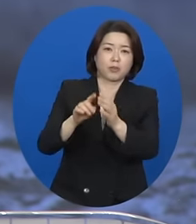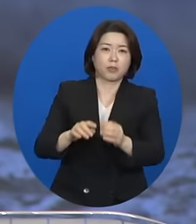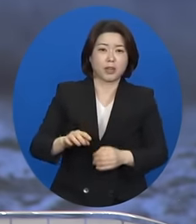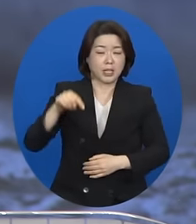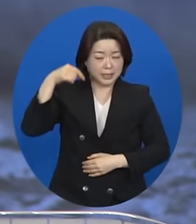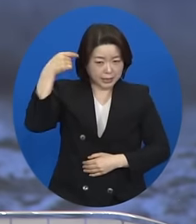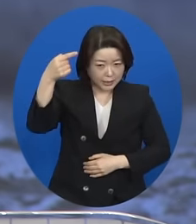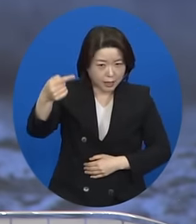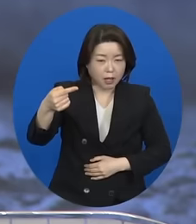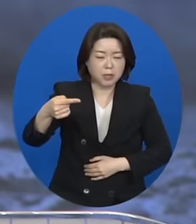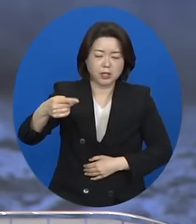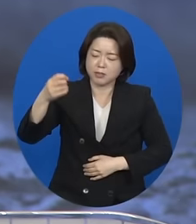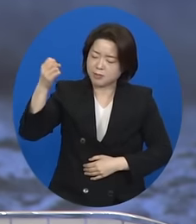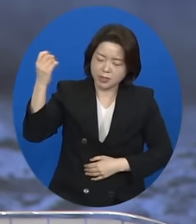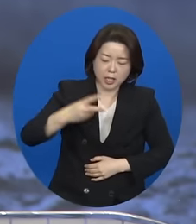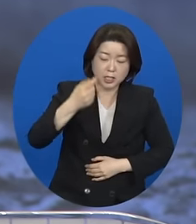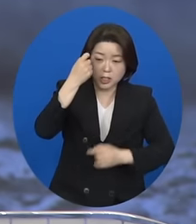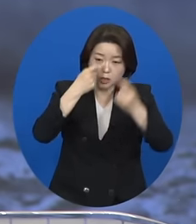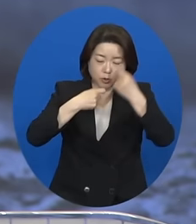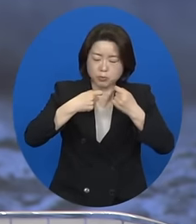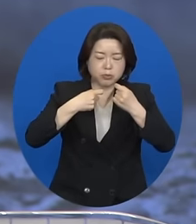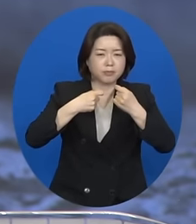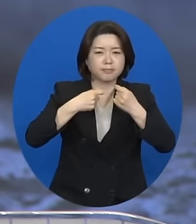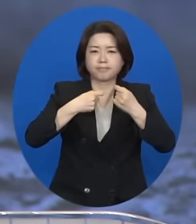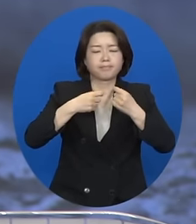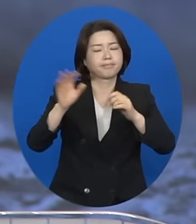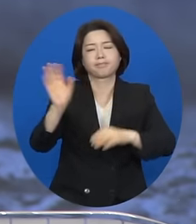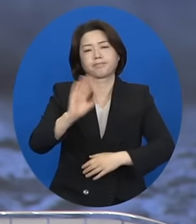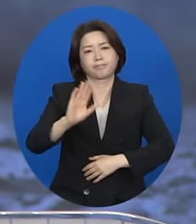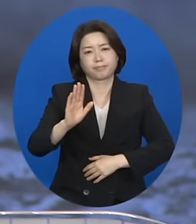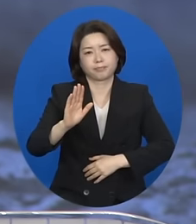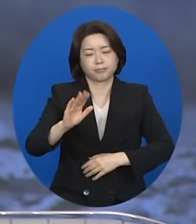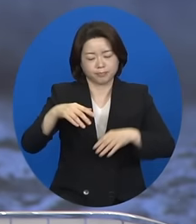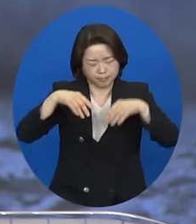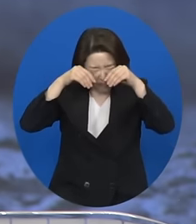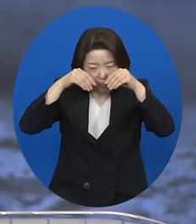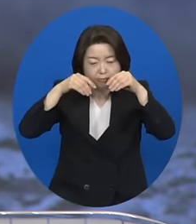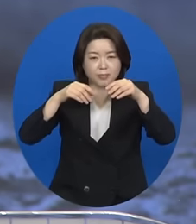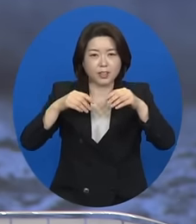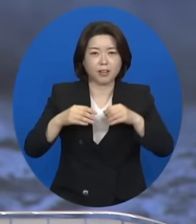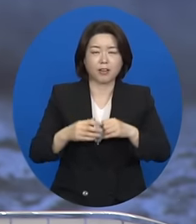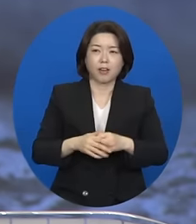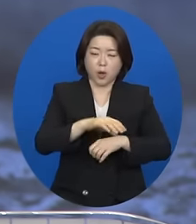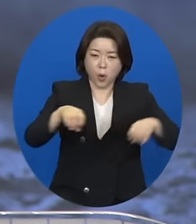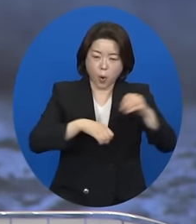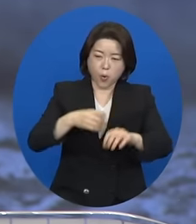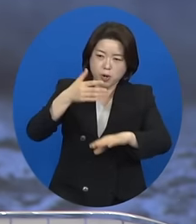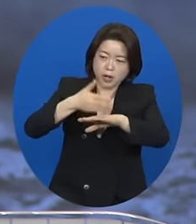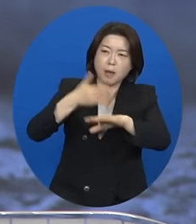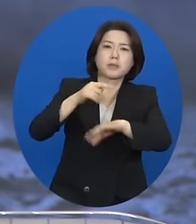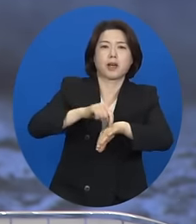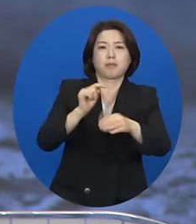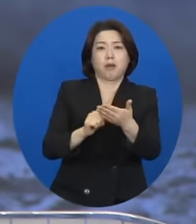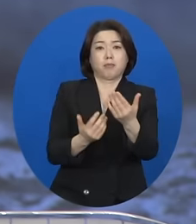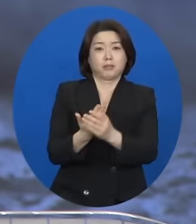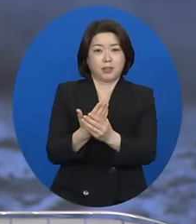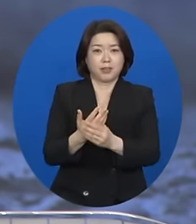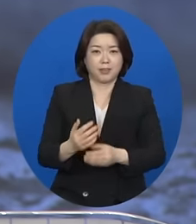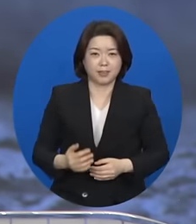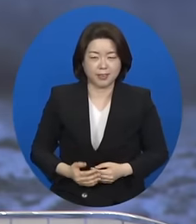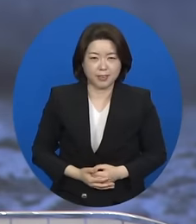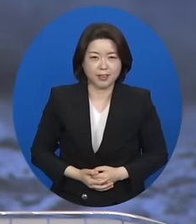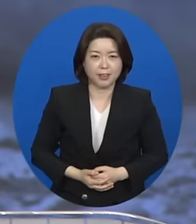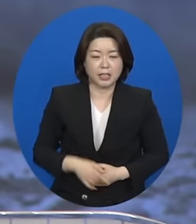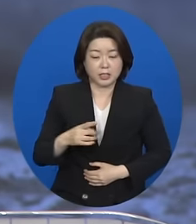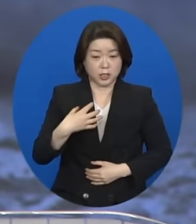위로 눈물이 그쳤습니다 울지 않고 오히려 그 마음에 감사한 마음이 들더 그래요 사실 여러분